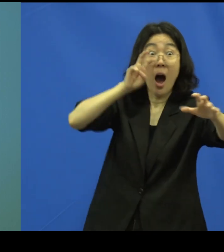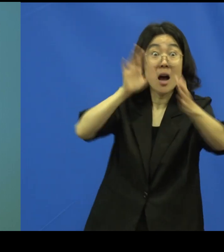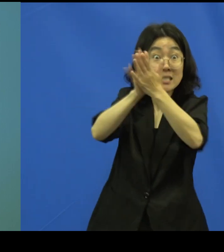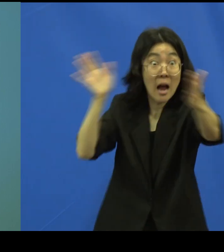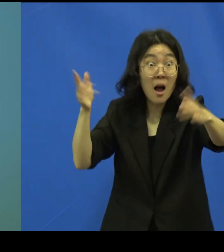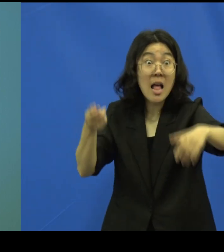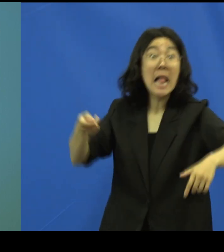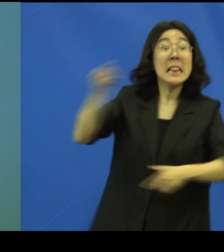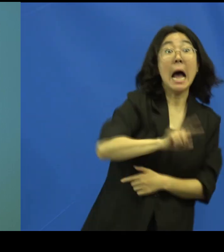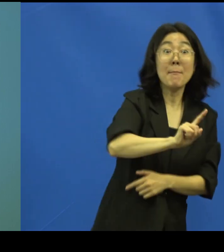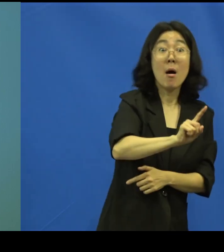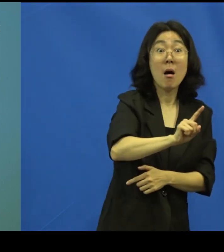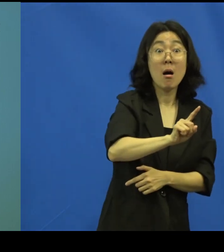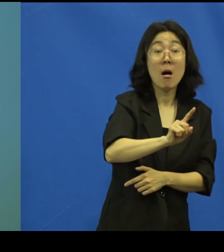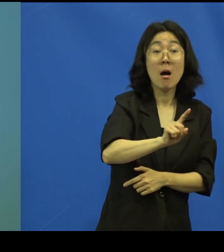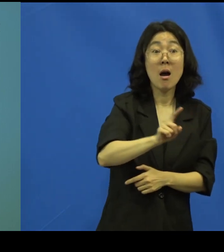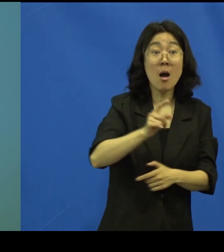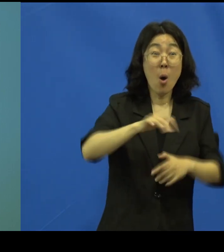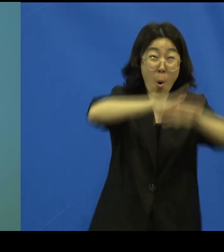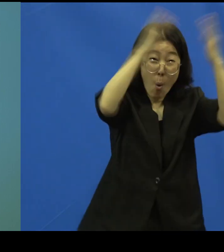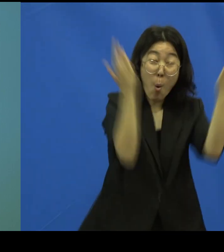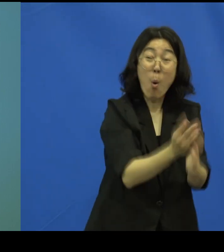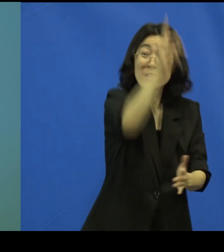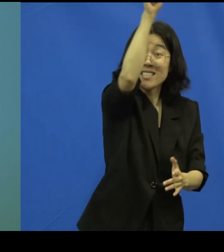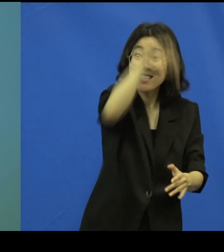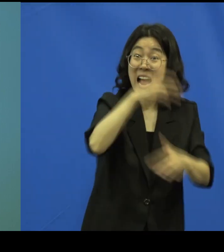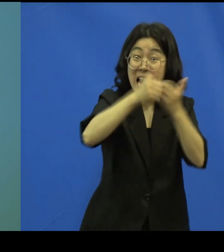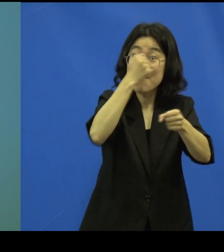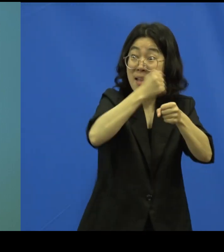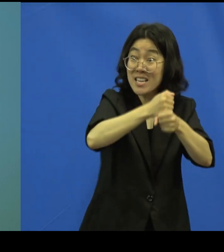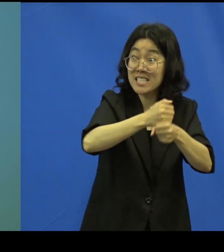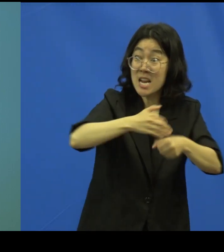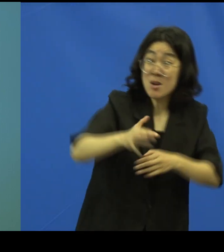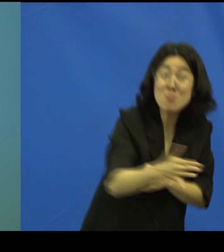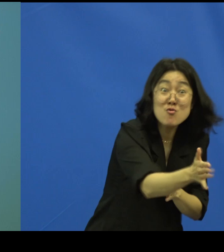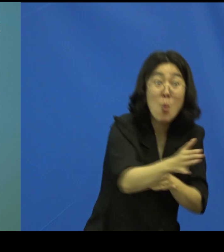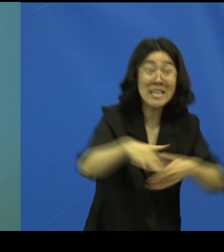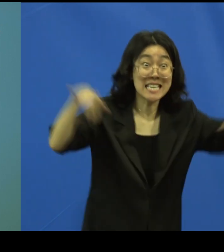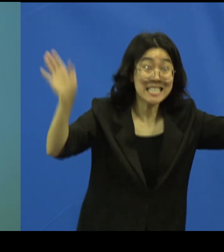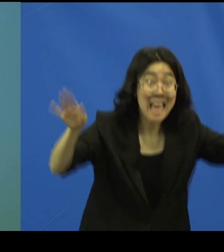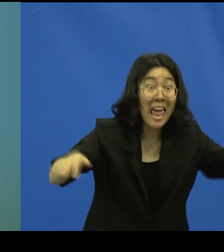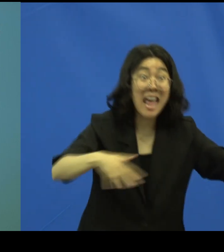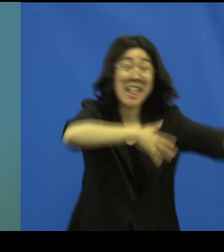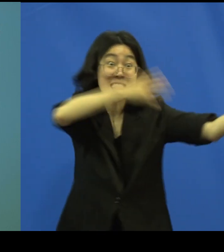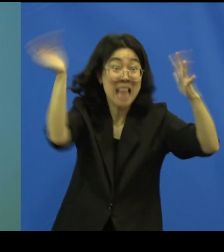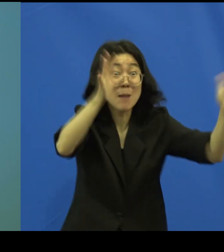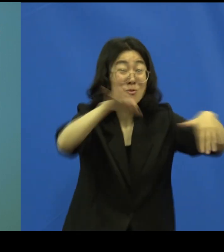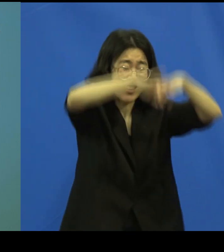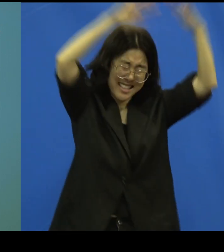굉장히 많은 것 같은데 신약 성경에 할렐루야는 4번밖에 안 나와요.